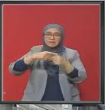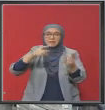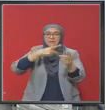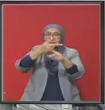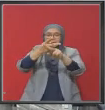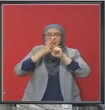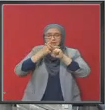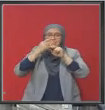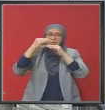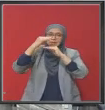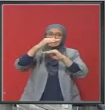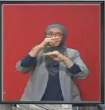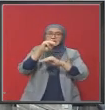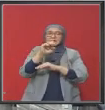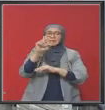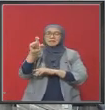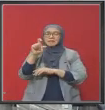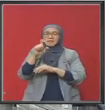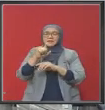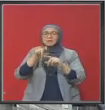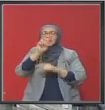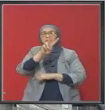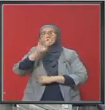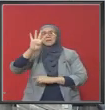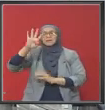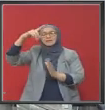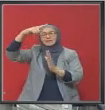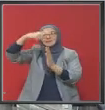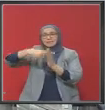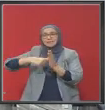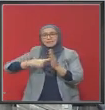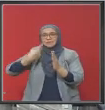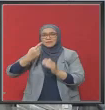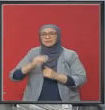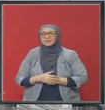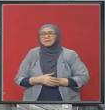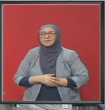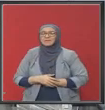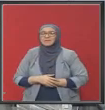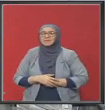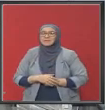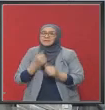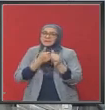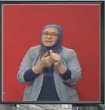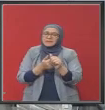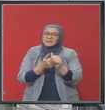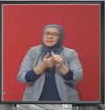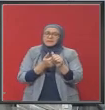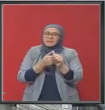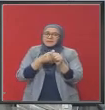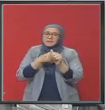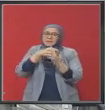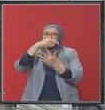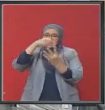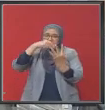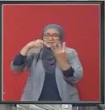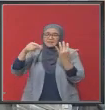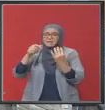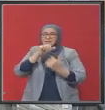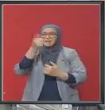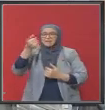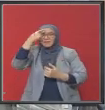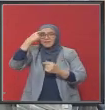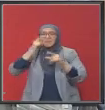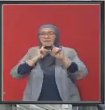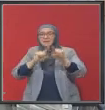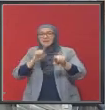Maxima 24 bulan yang ini antara lain a untuk mencapai menjawab dari